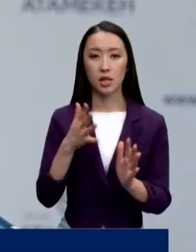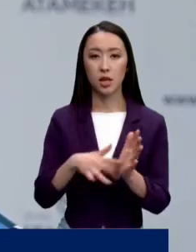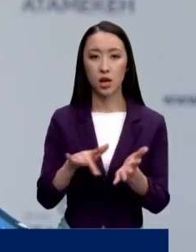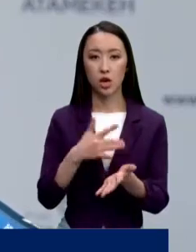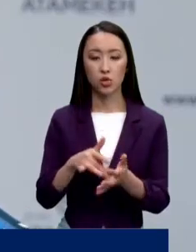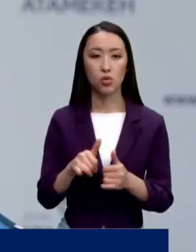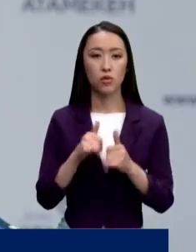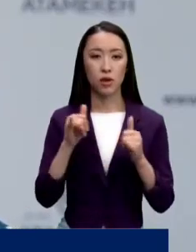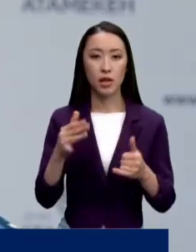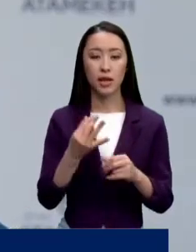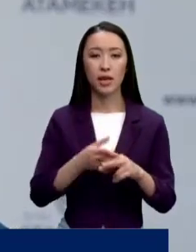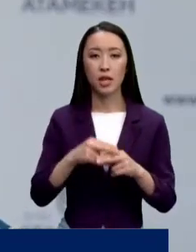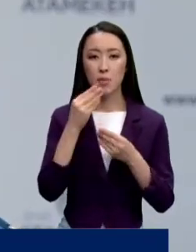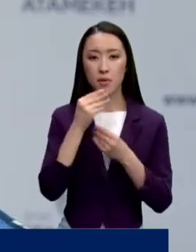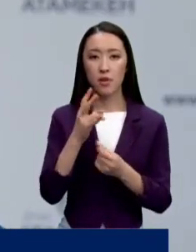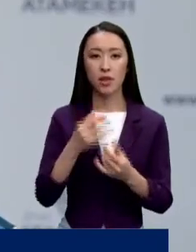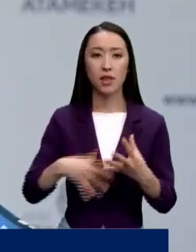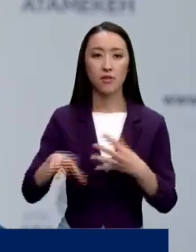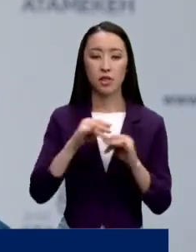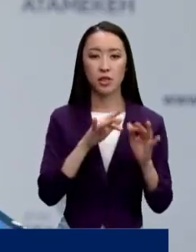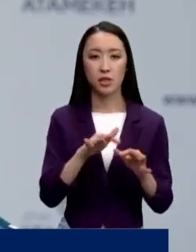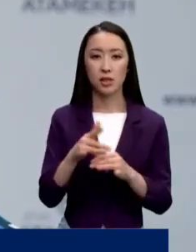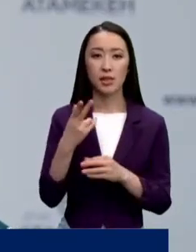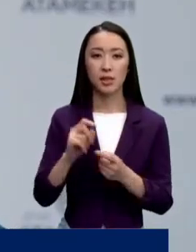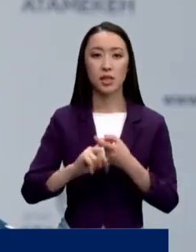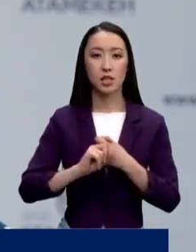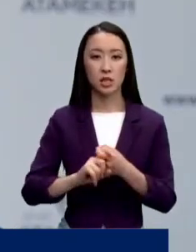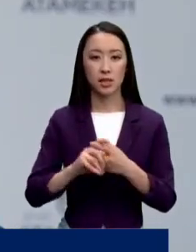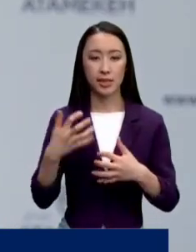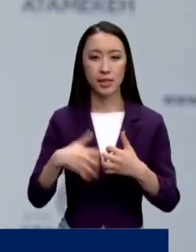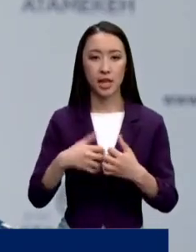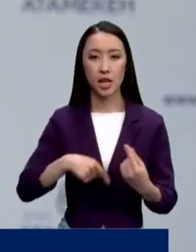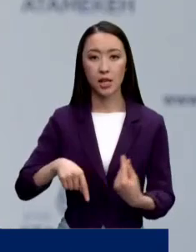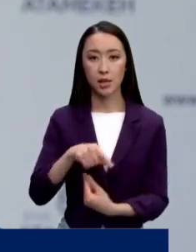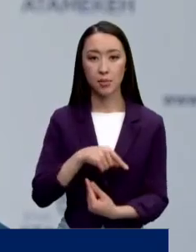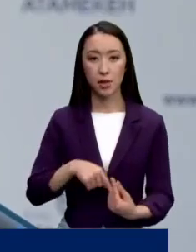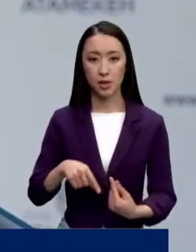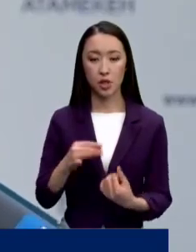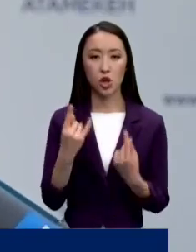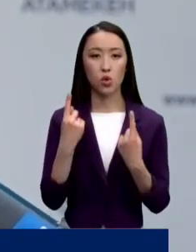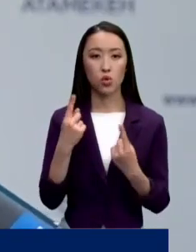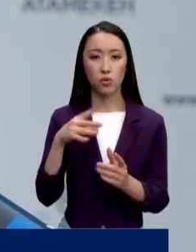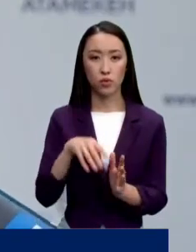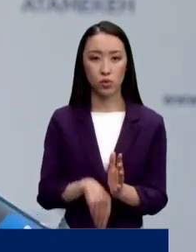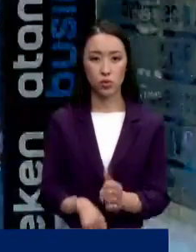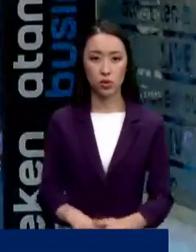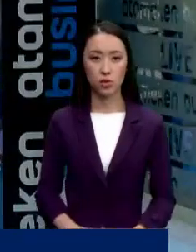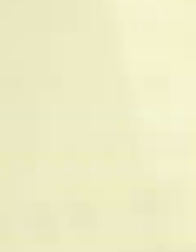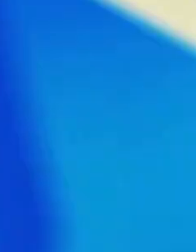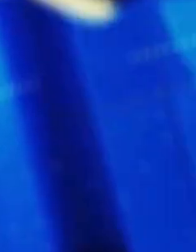естественно, это повлияет на все сферы, где задействован как раз-таки средний бизнес. И крупный в том числе.